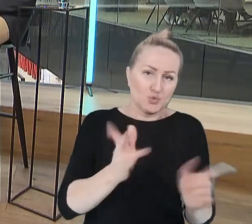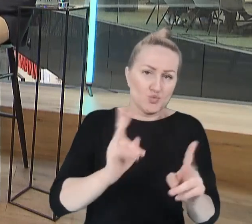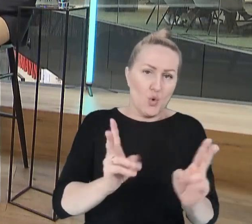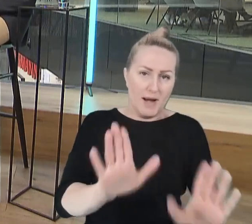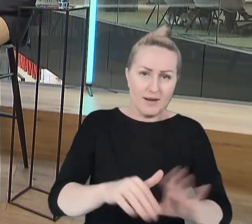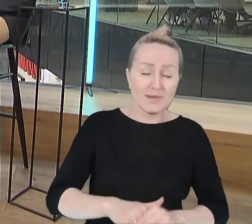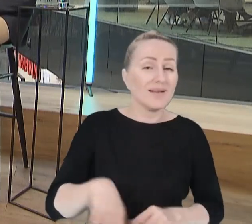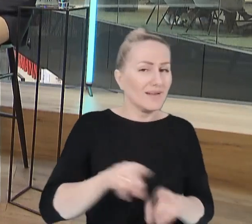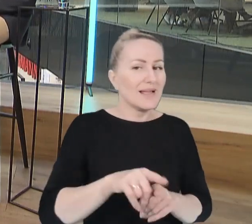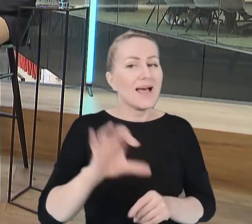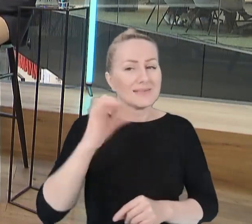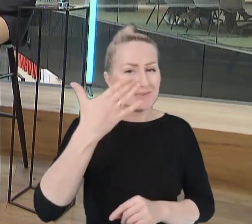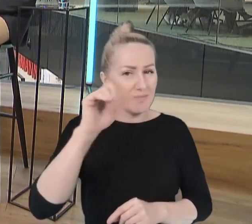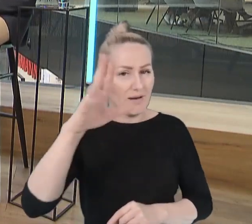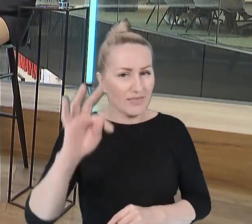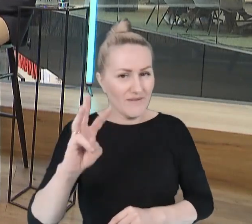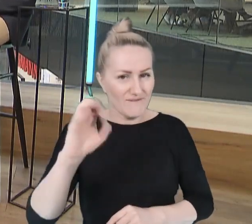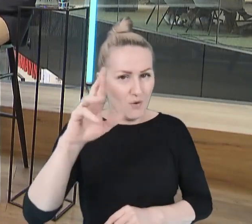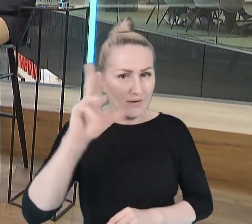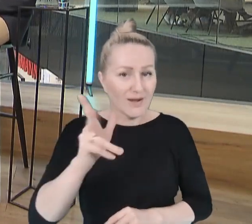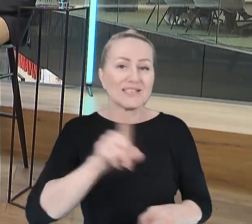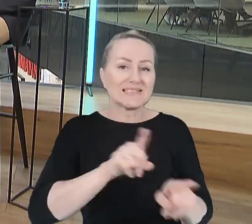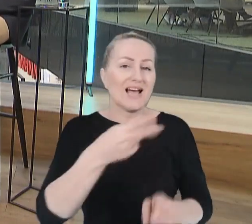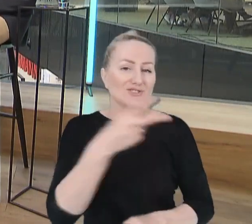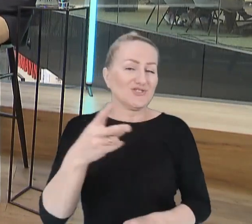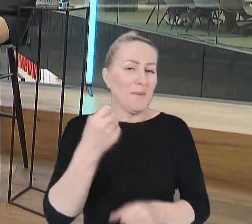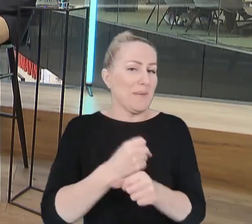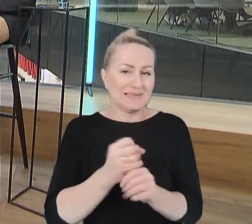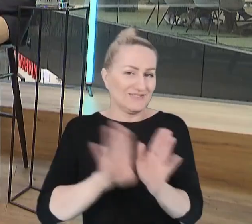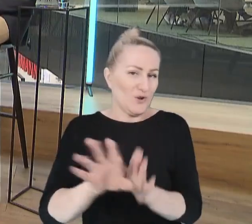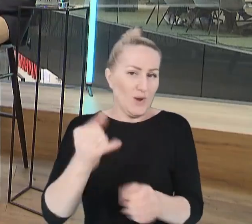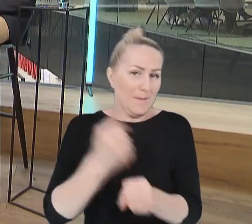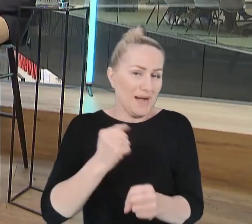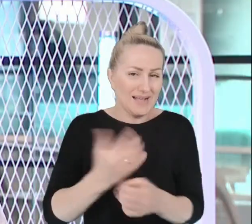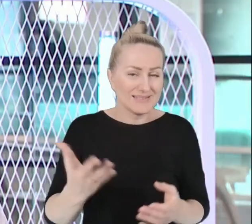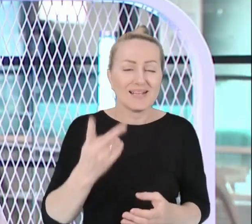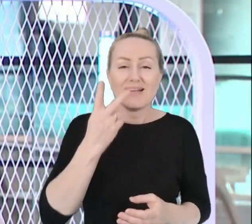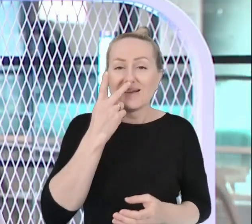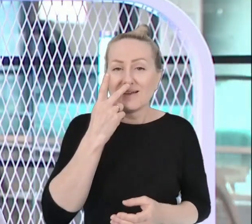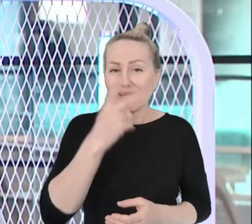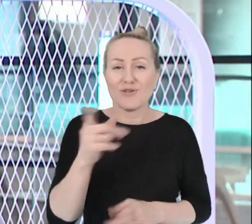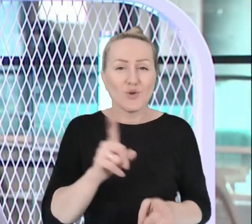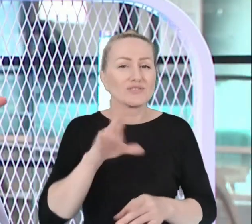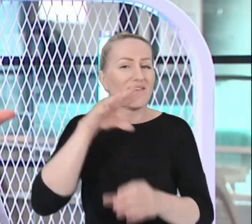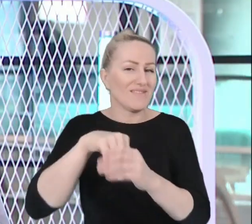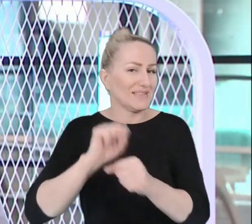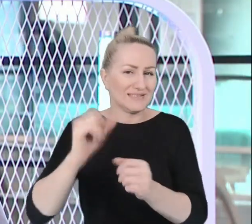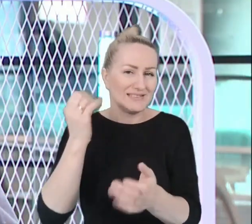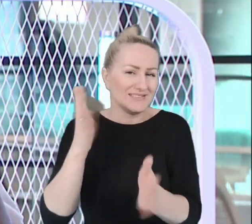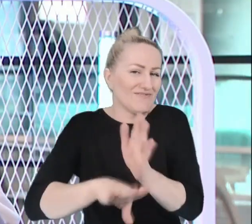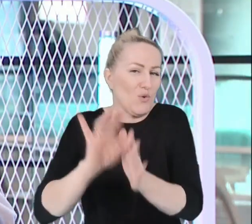może oznaczać, że work jest tylko work. Dokładnie. Że istnieją takie wymiary tej pracy, które polegają na tym, że po